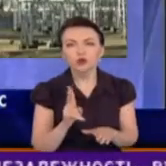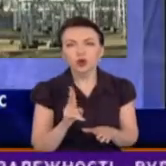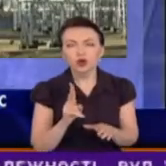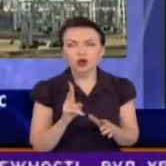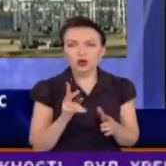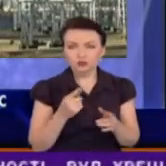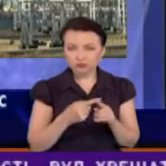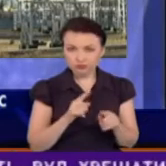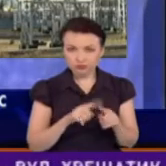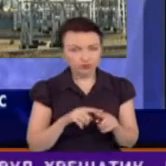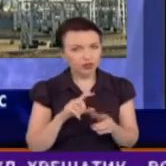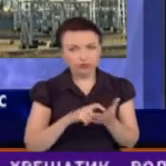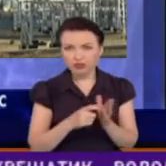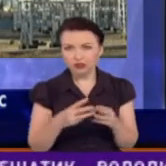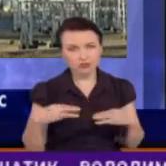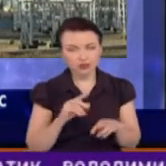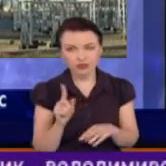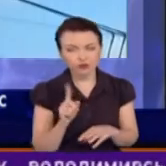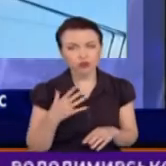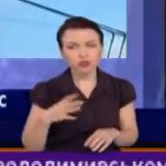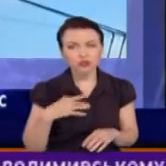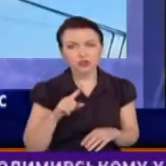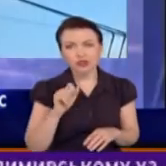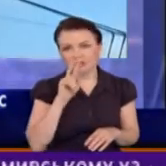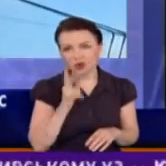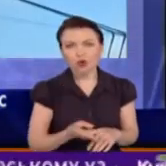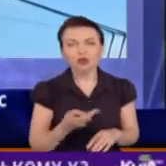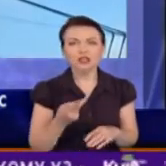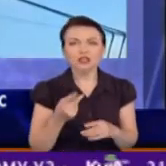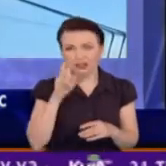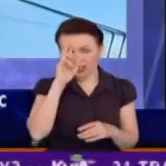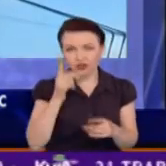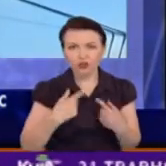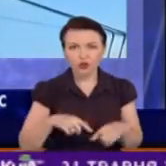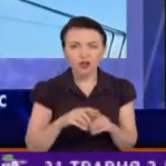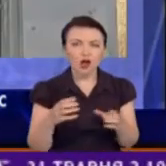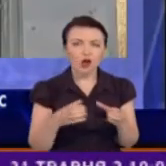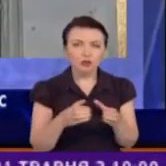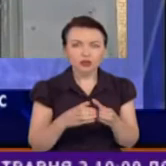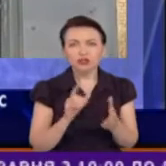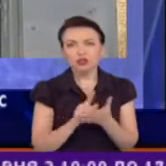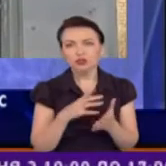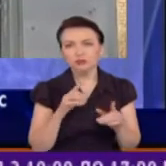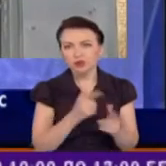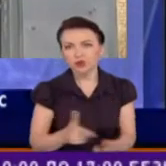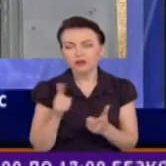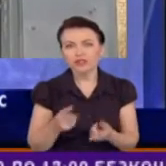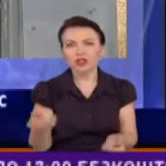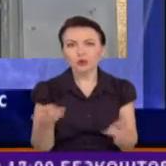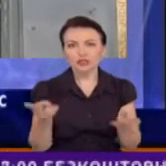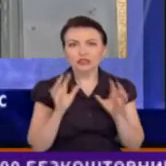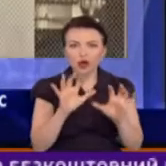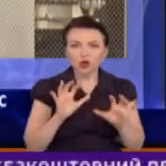а не постановою Кабміну. Очікувалося, що за 2 роки державні органи та компанії мають підготувати для цього необхідні